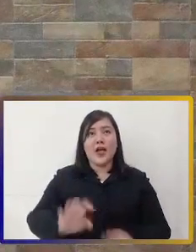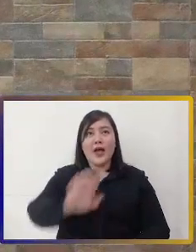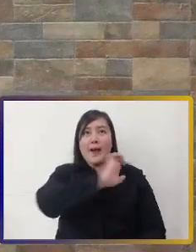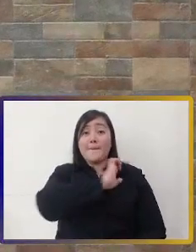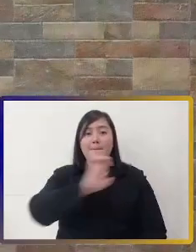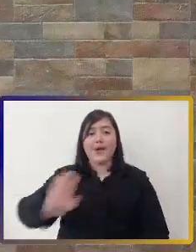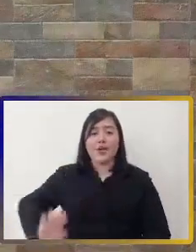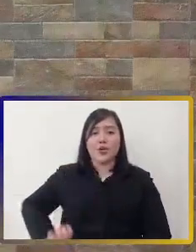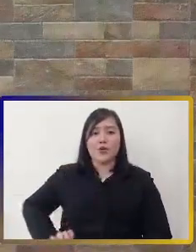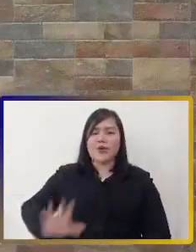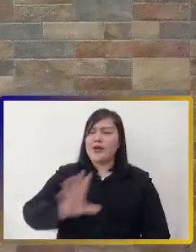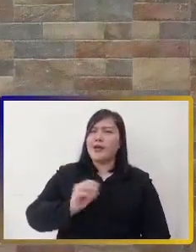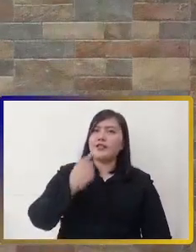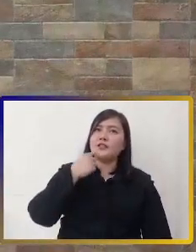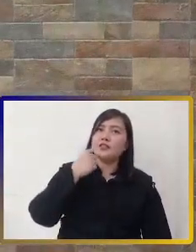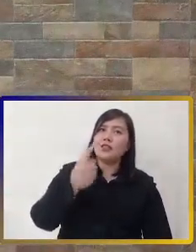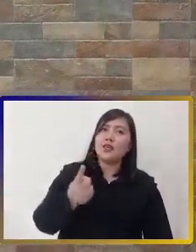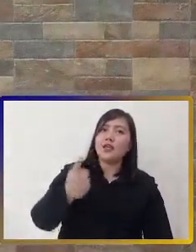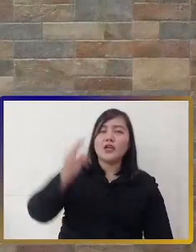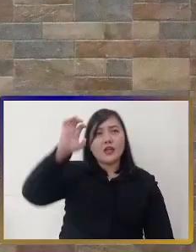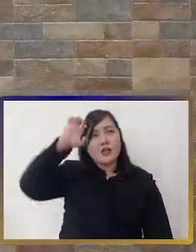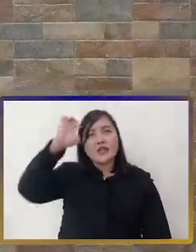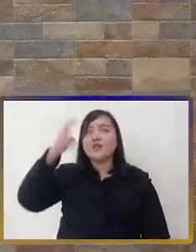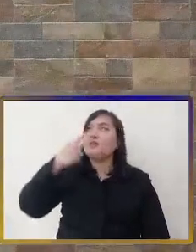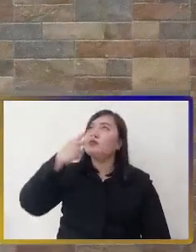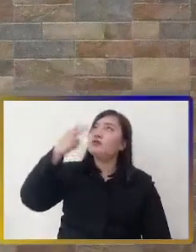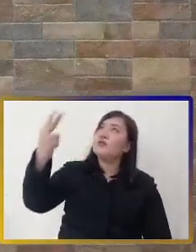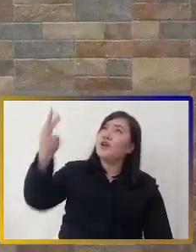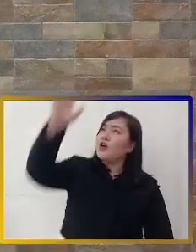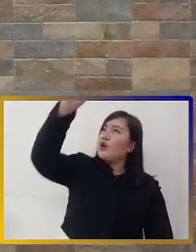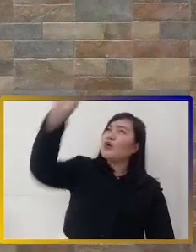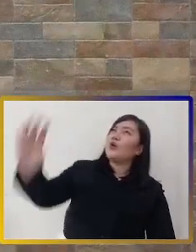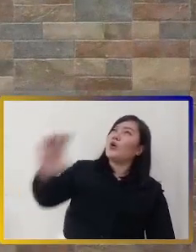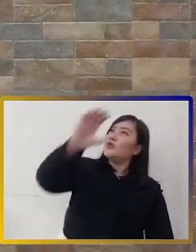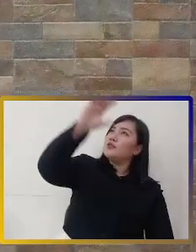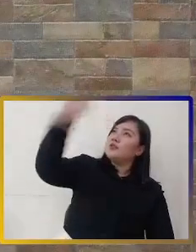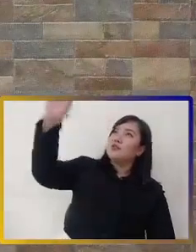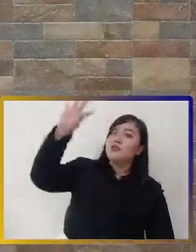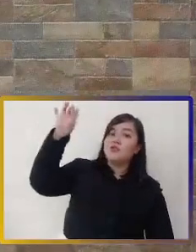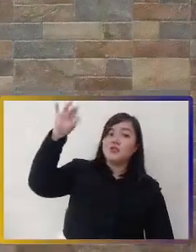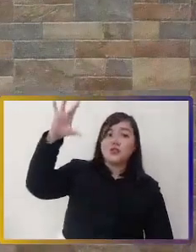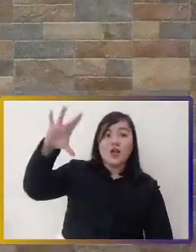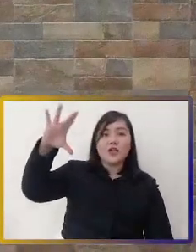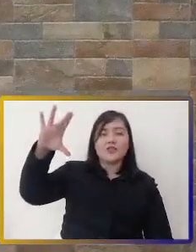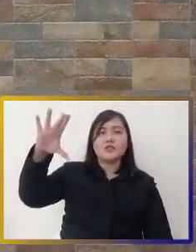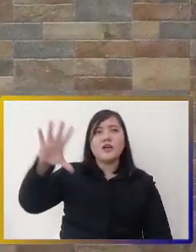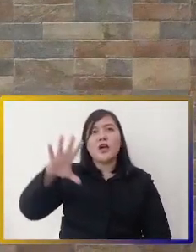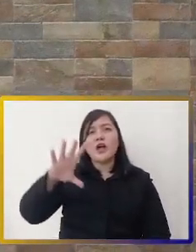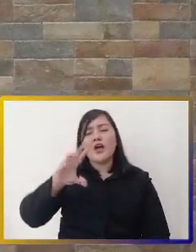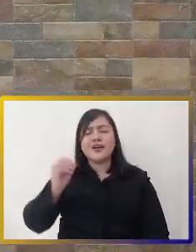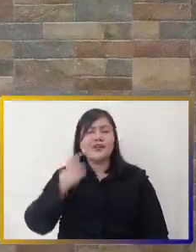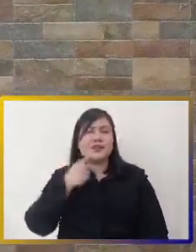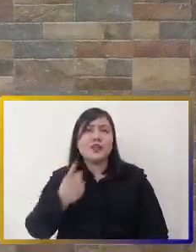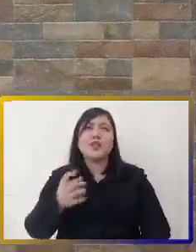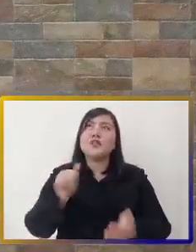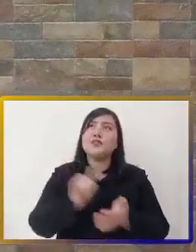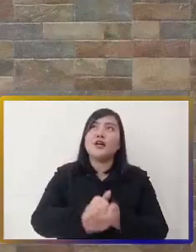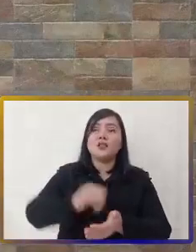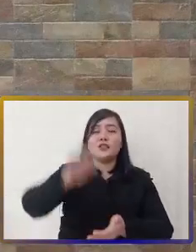ay kinausap siya ng Diyos, and then after ng kanilang tagpo ng Diyos, ang ginawa niya is that without